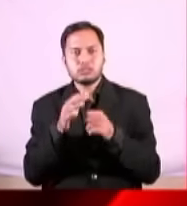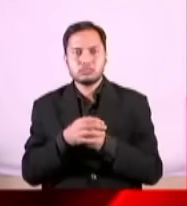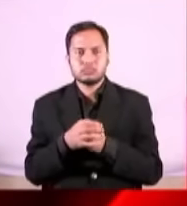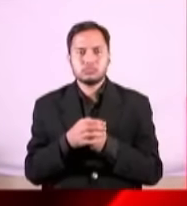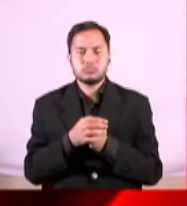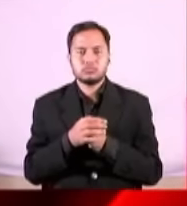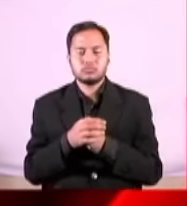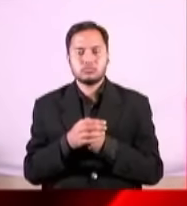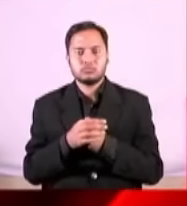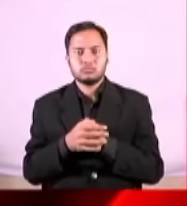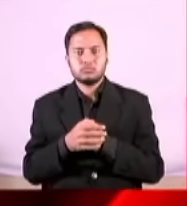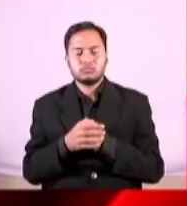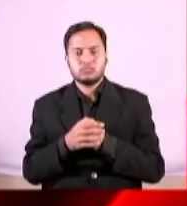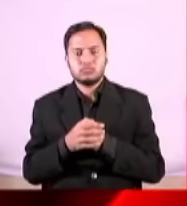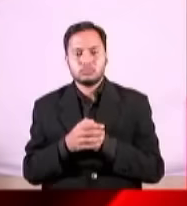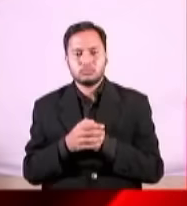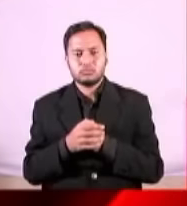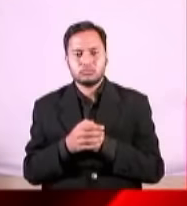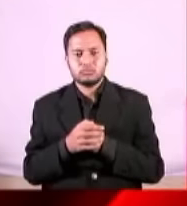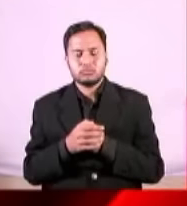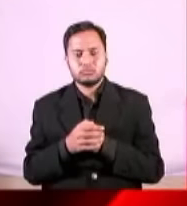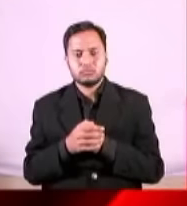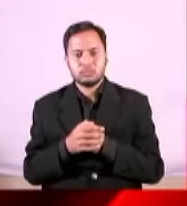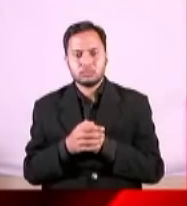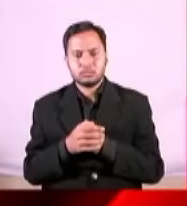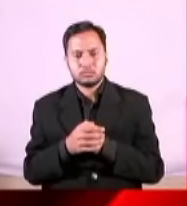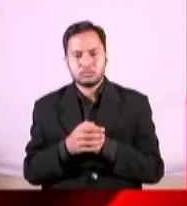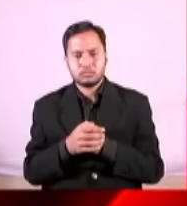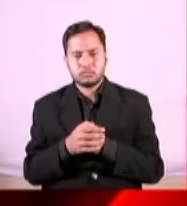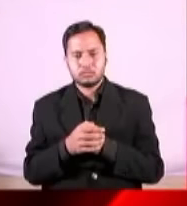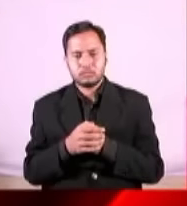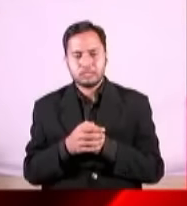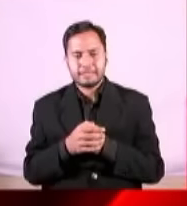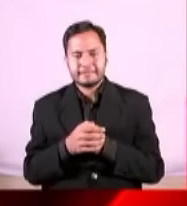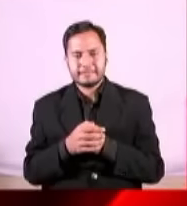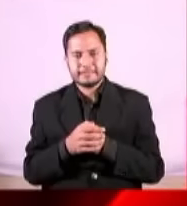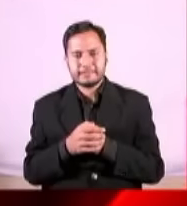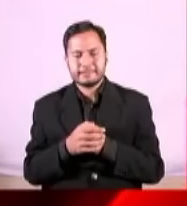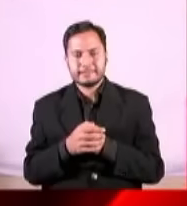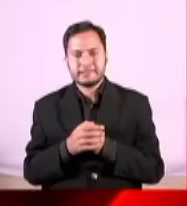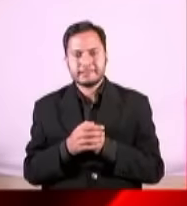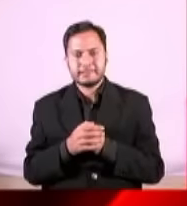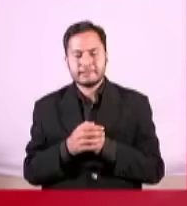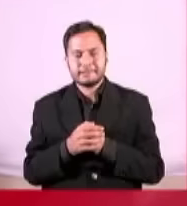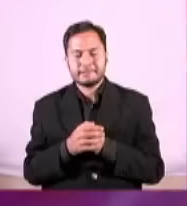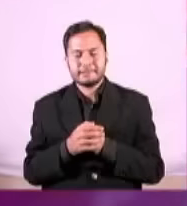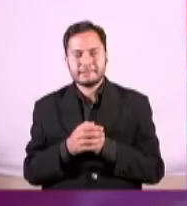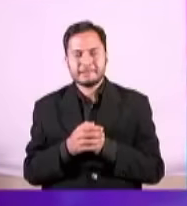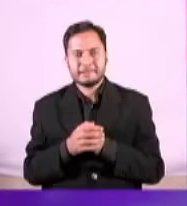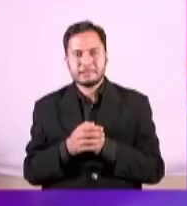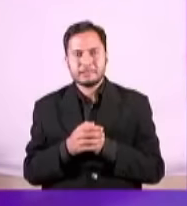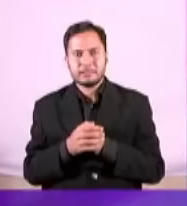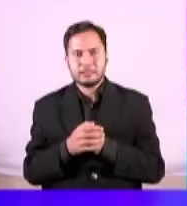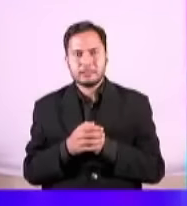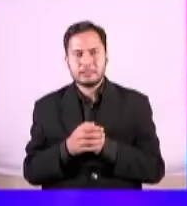Utara Medan k waktu habis terima kasih waktu habis terima kasih terima kasih selanjutnya Pasangan calon